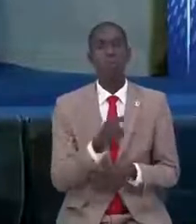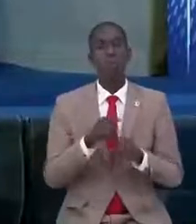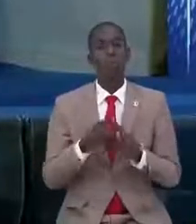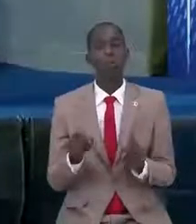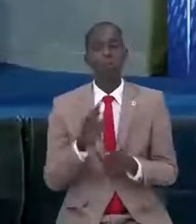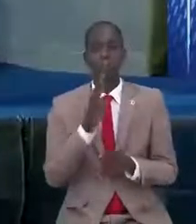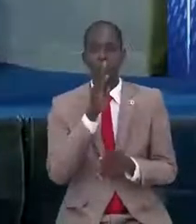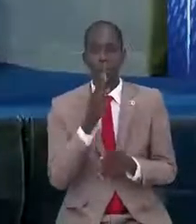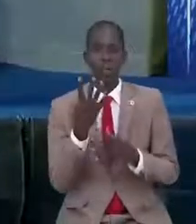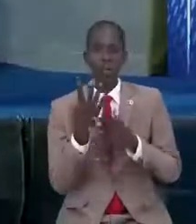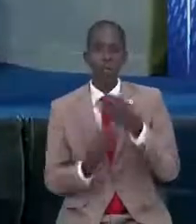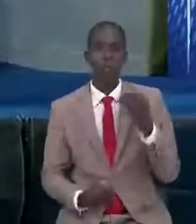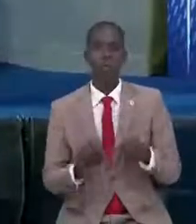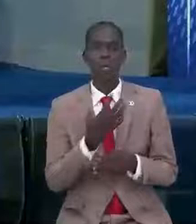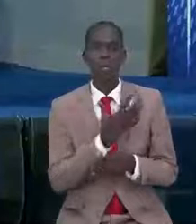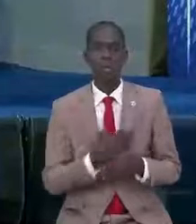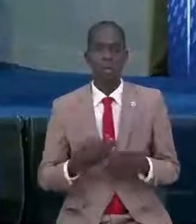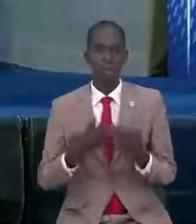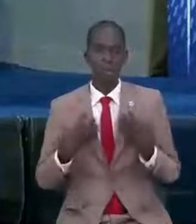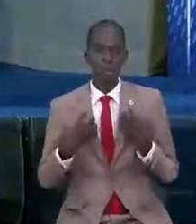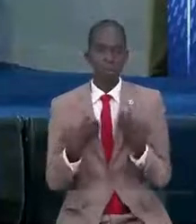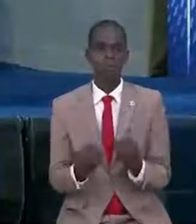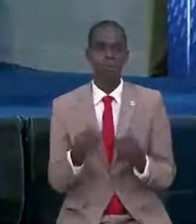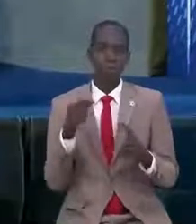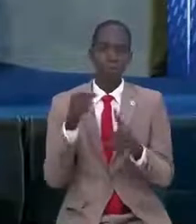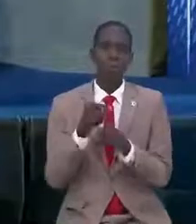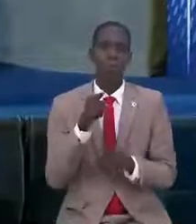de hardiesse à votre égard quand je suis éloigné.